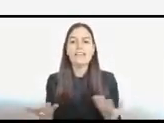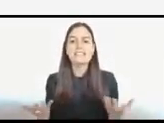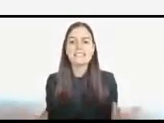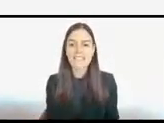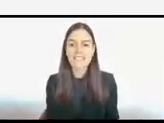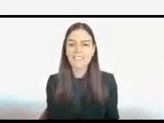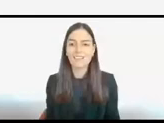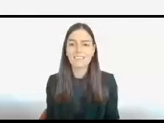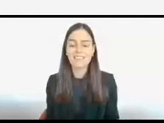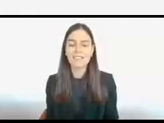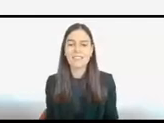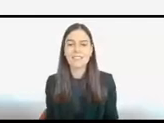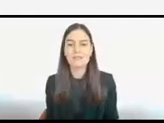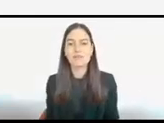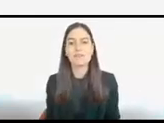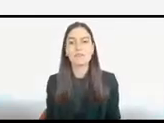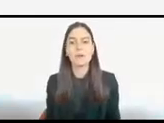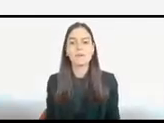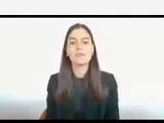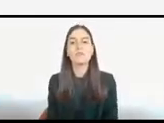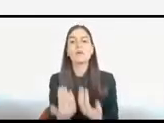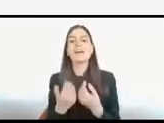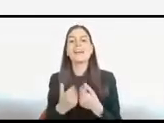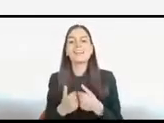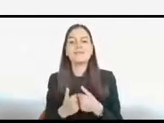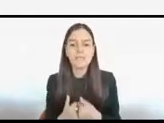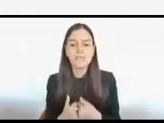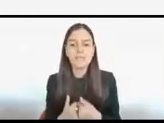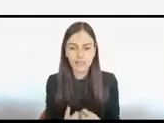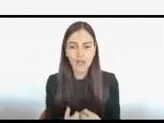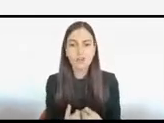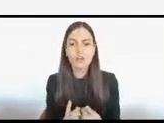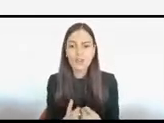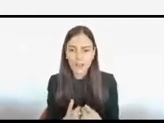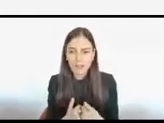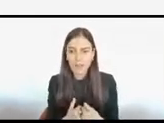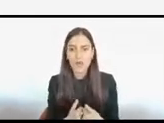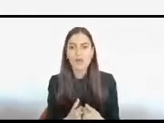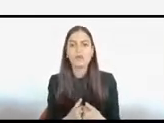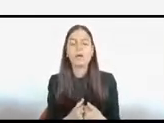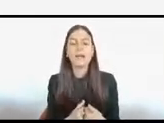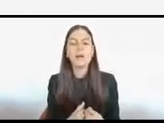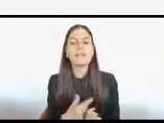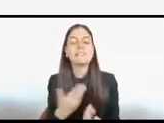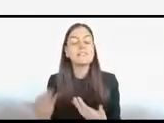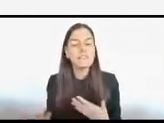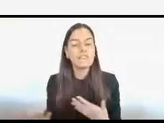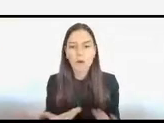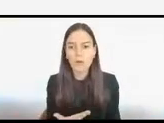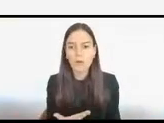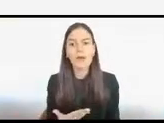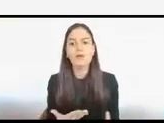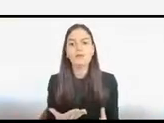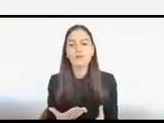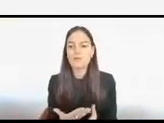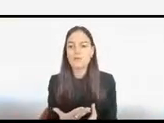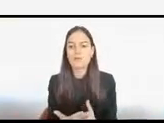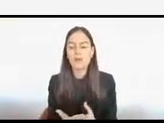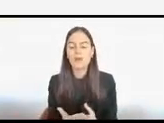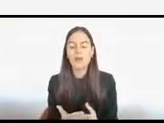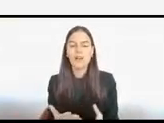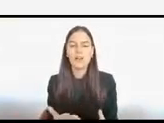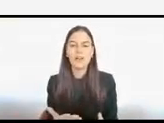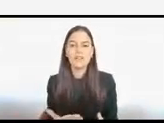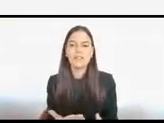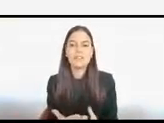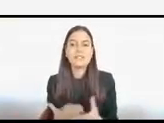locatifs, cet investissement va nous permettre de réduire notre impôt. Donc là, on a différents programmes en